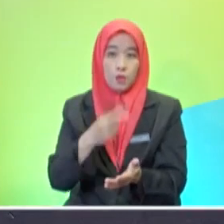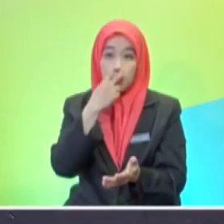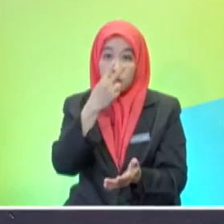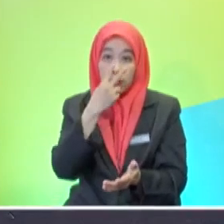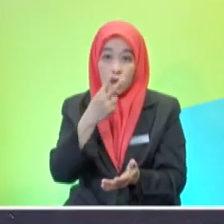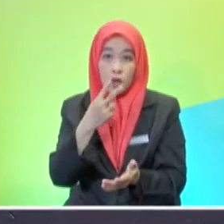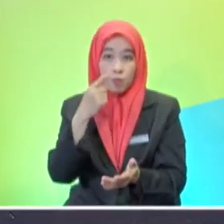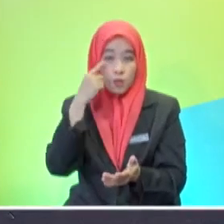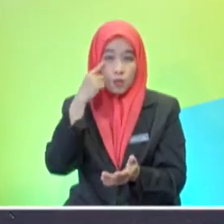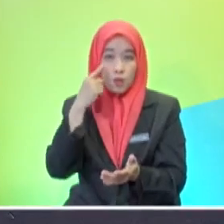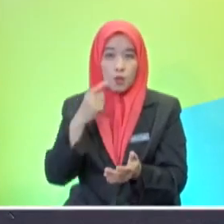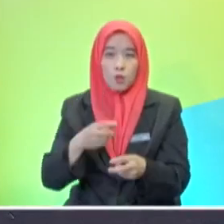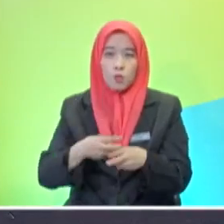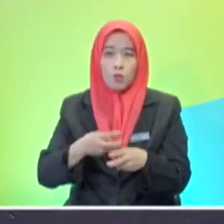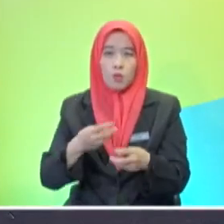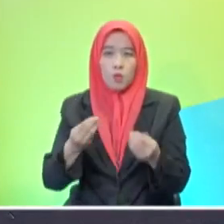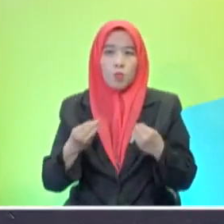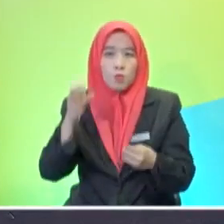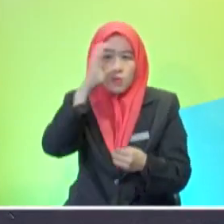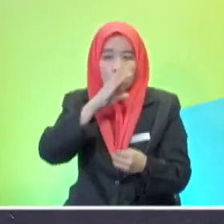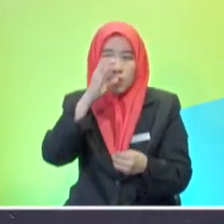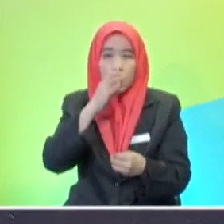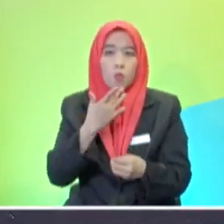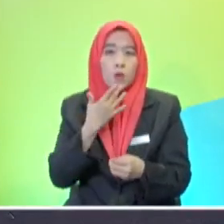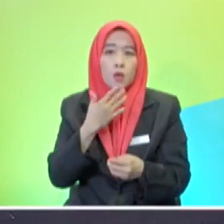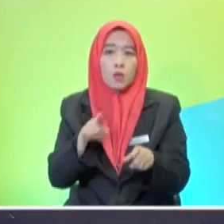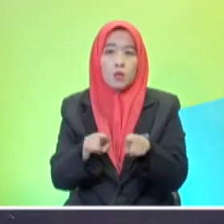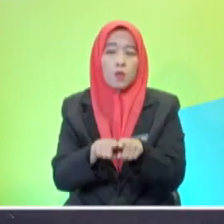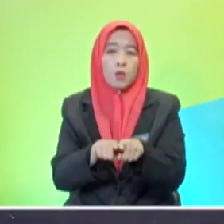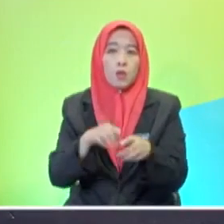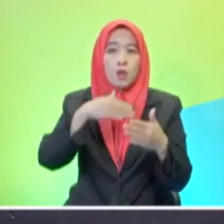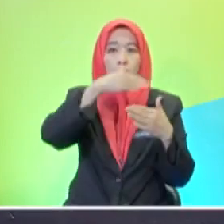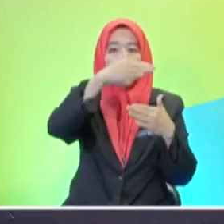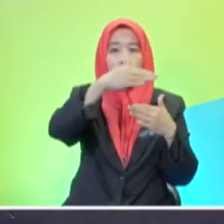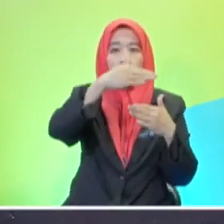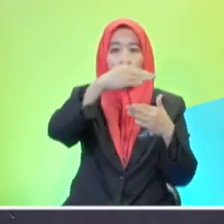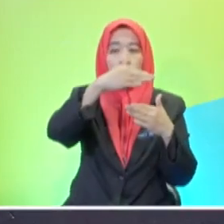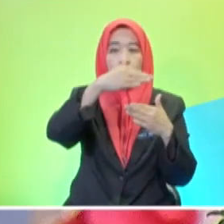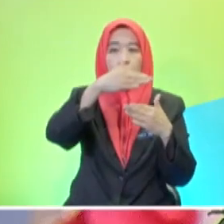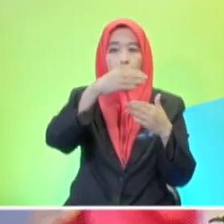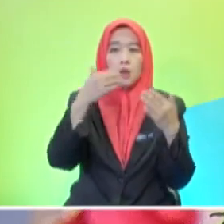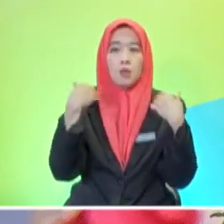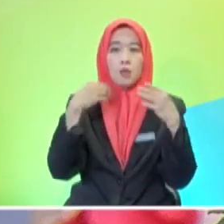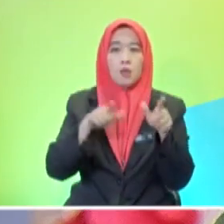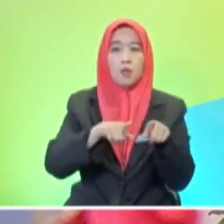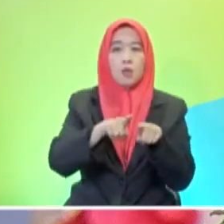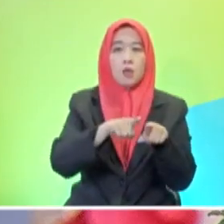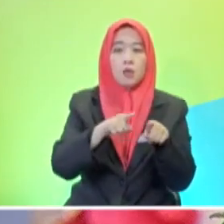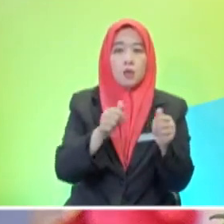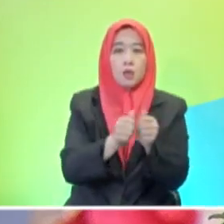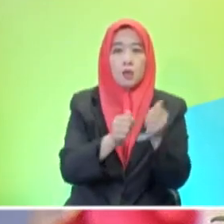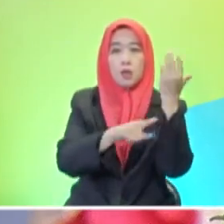sekali tengok, susah nak cari sebab warnanya sama. Tetapi sebenarnya di atas, paling atas, ya, dia selari dengan